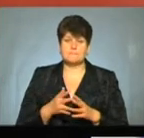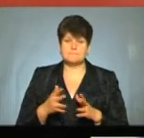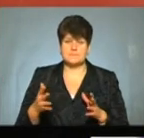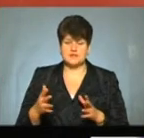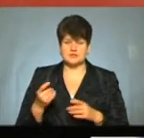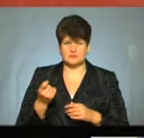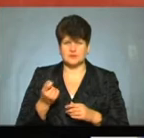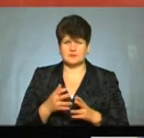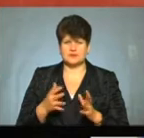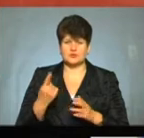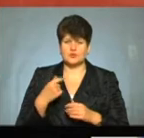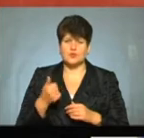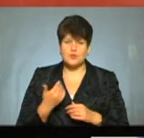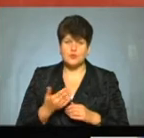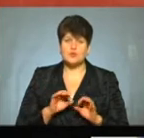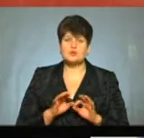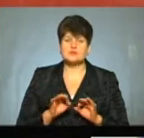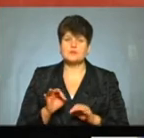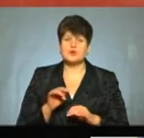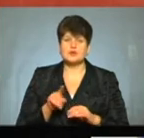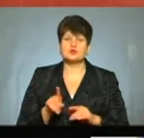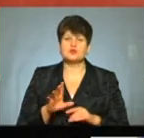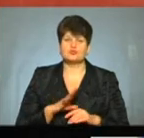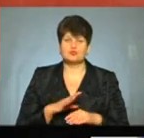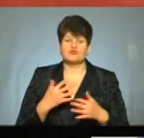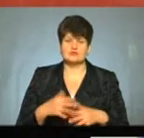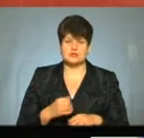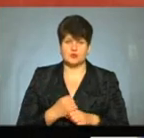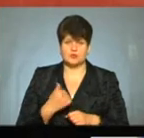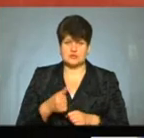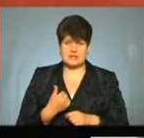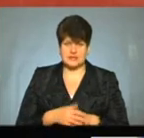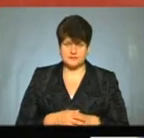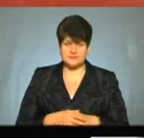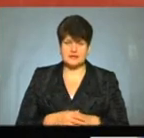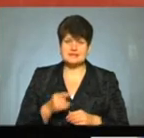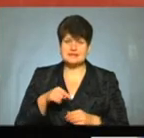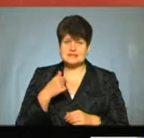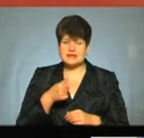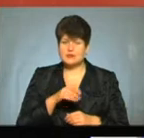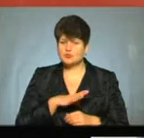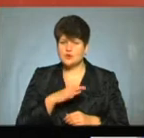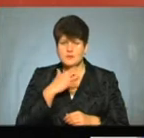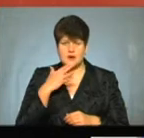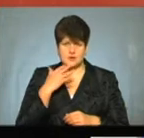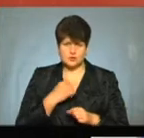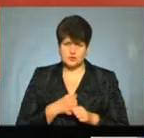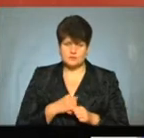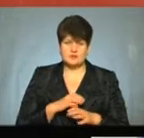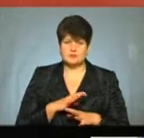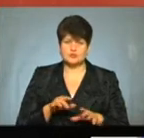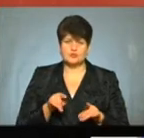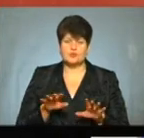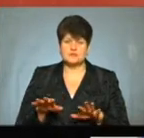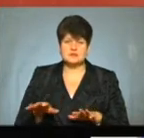року. Розкажіть про те, що було зроблено за цей рік. За цей рік було дуже багато зроблено. Напевно, не було такого місця в